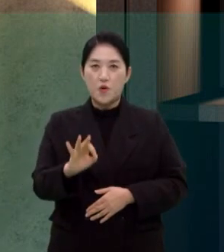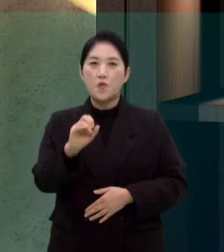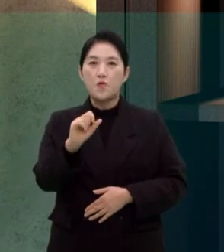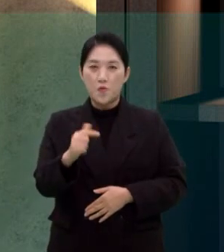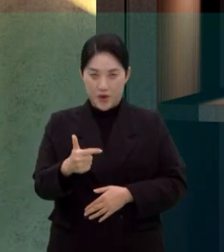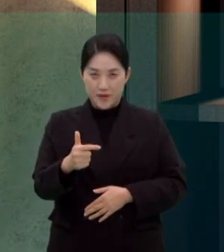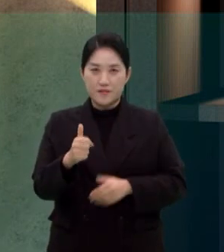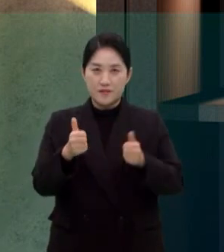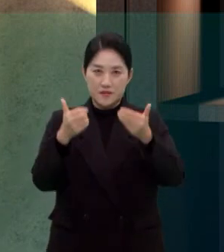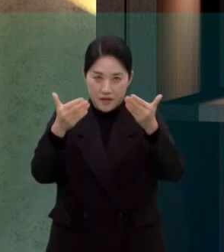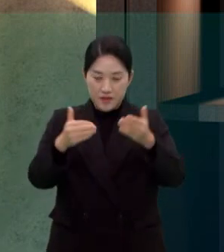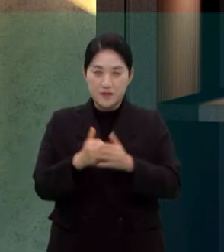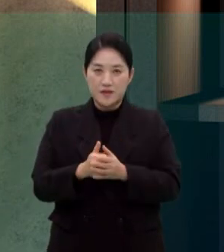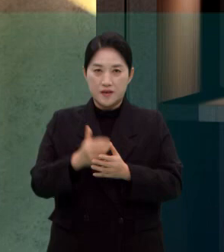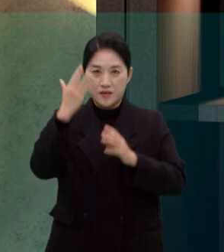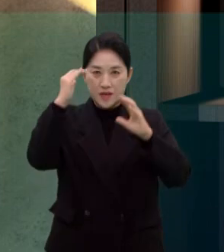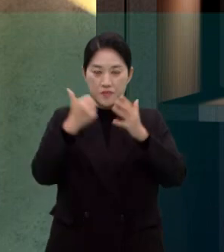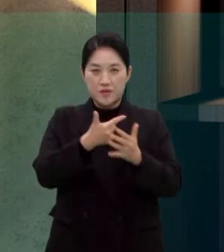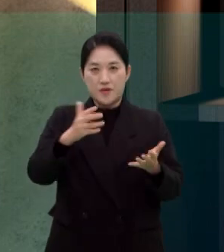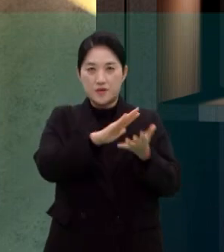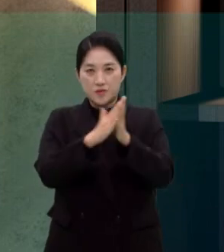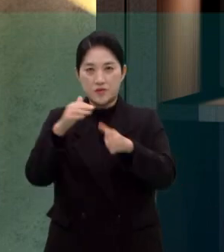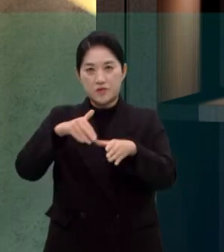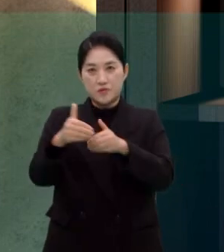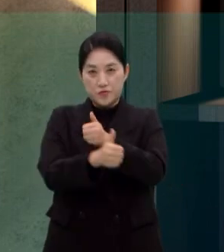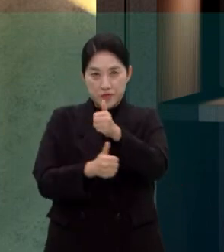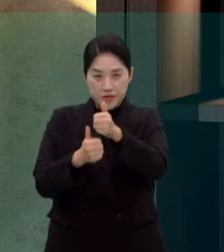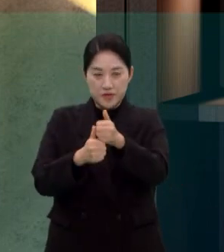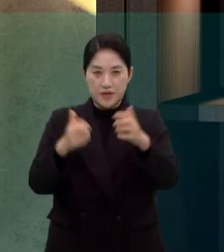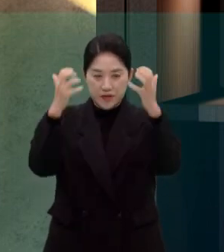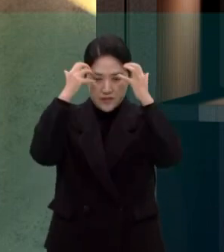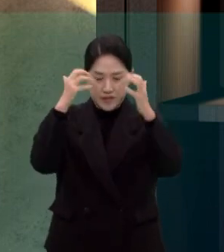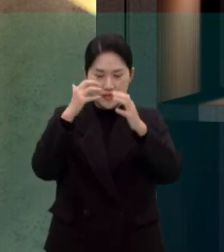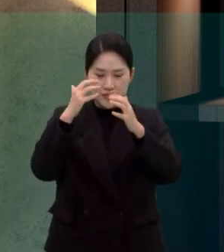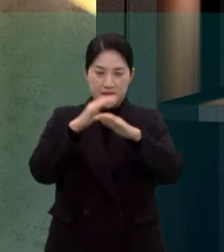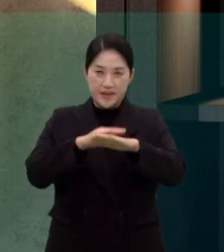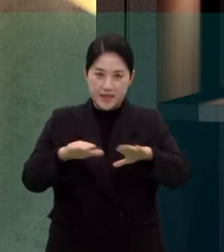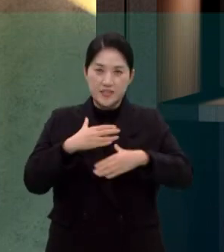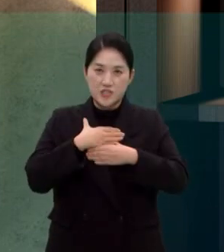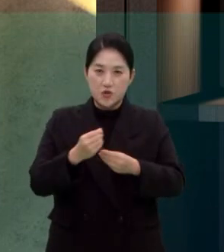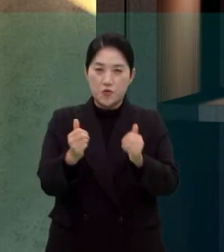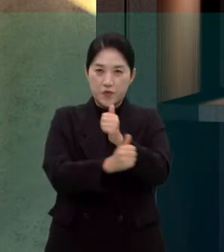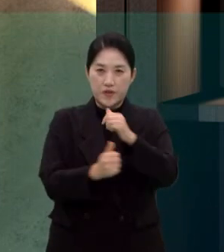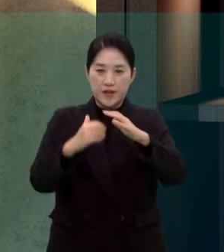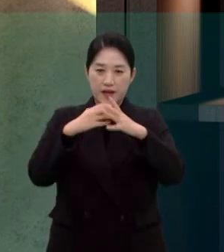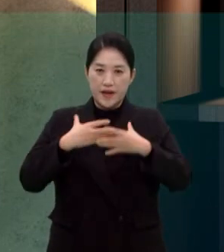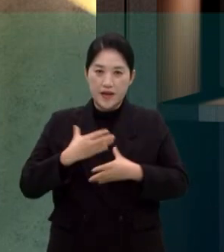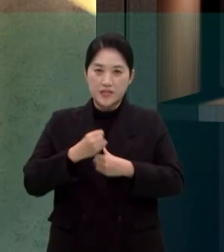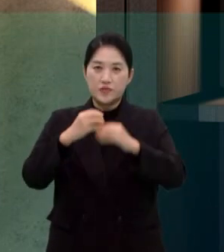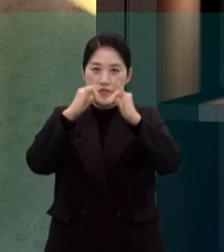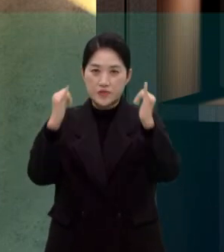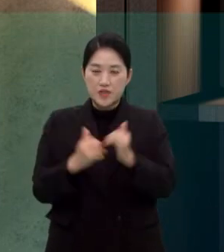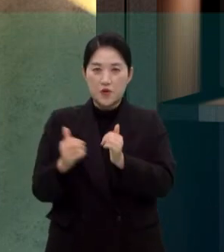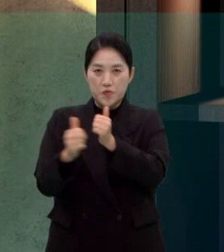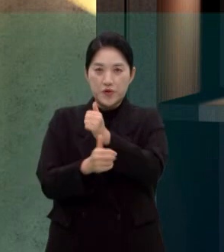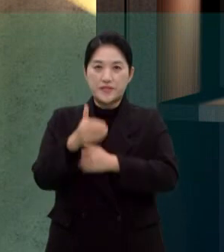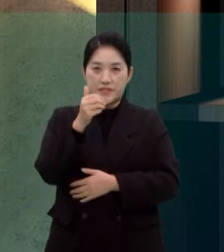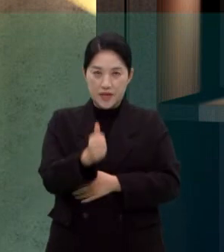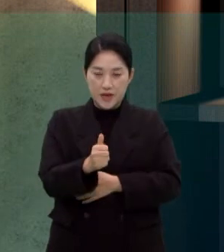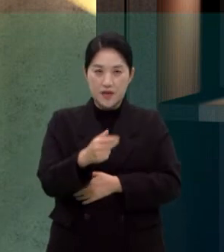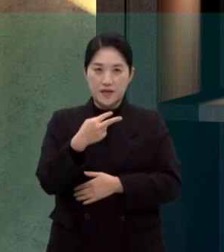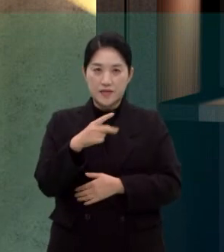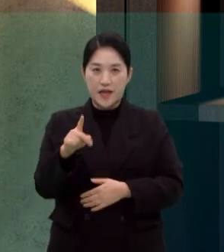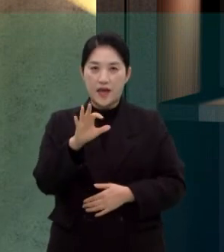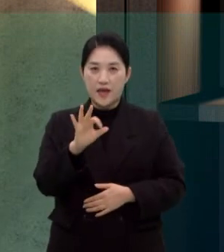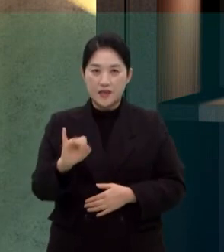현재 대한민국 대전환 선대위에서는 재난안전위원회, 안전사회위원회의 위원장과